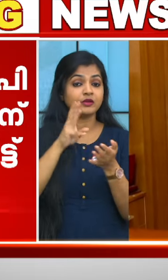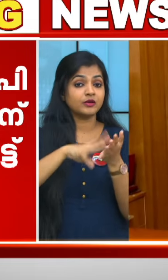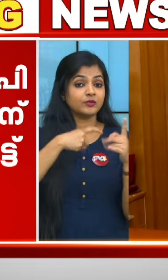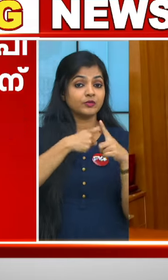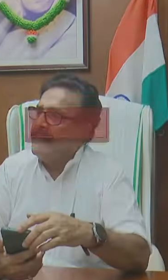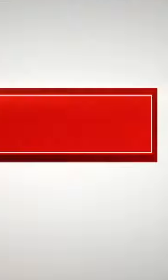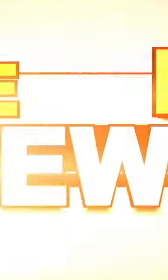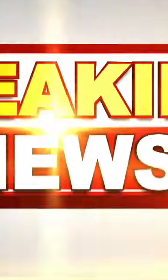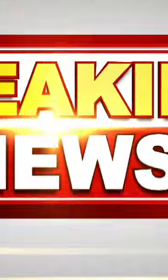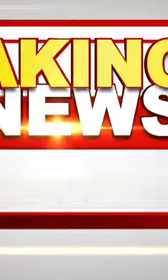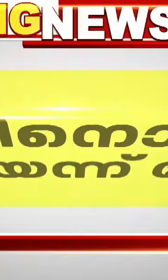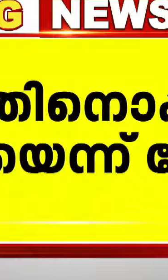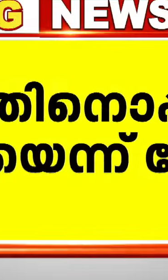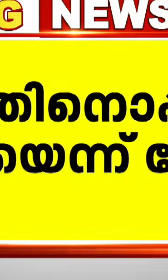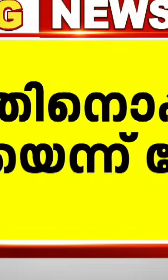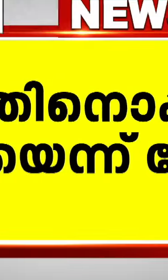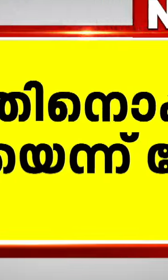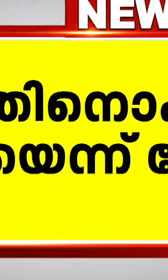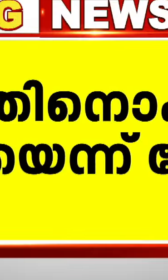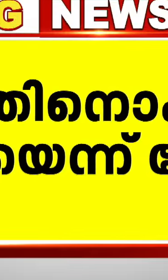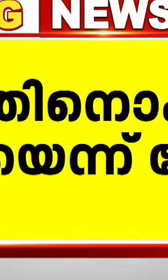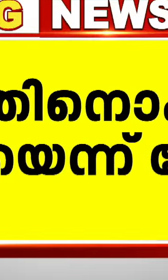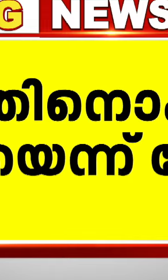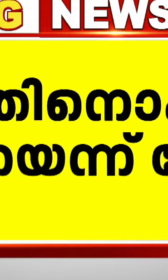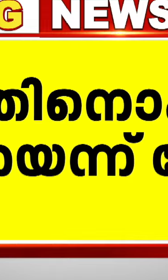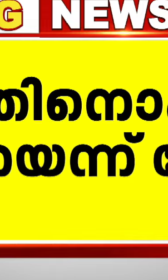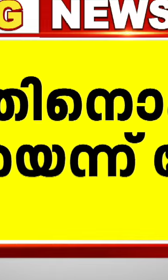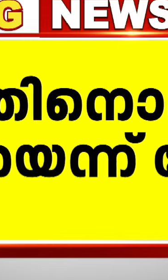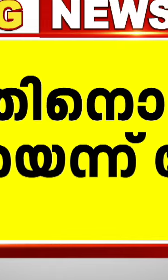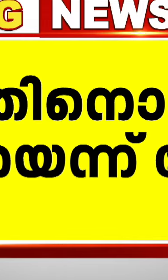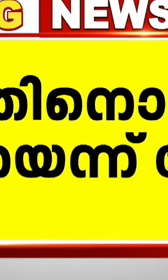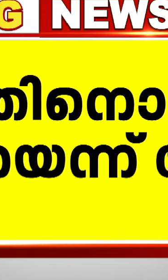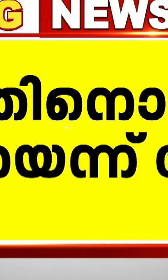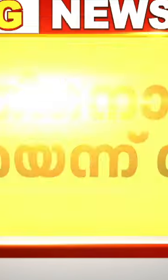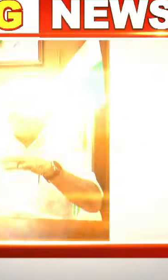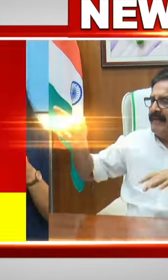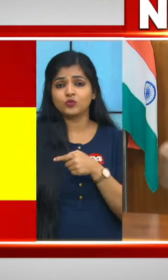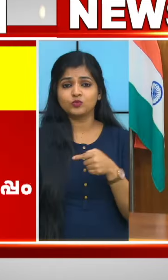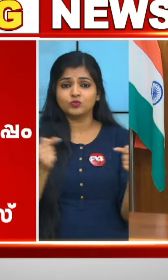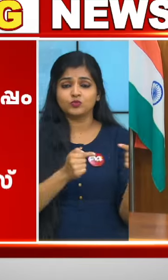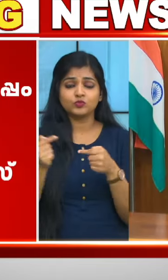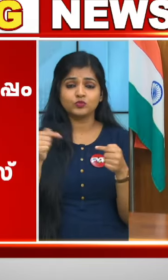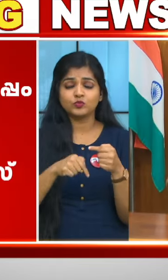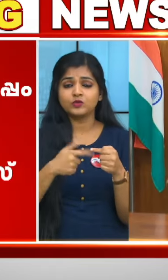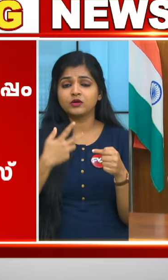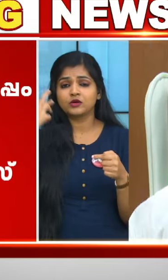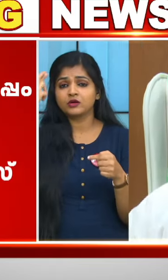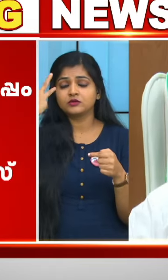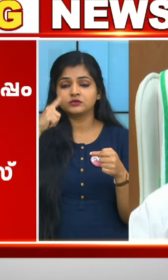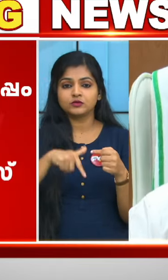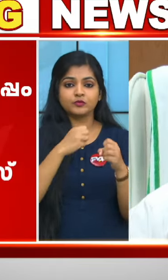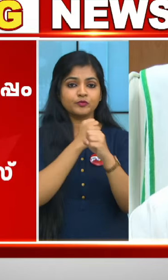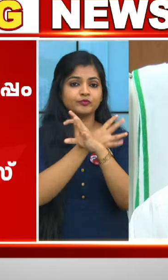എത്തിയത്. അതിനുശേഷമാണ് ഈ മാധ്യമപ്രവർത്തകരെ കാണുന്നത്. ആ സമയത്തും അദ്ദേഹം പറയുന്നത് ഈ വിവാദങ്ങളെല്ലാം തന്നെ മാധ്യമ സൃഷ്ടിയാണ്, വികസനത്തിന്